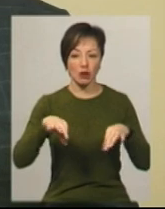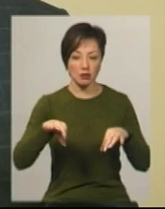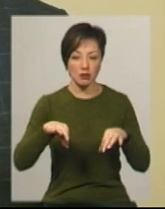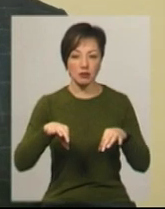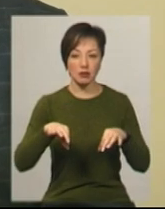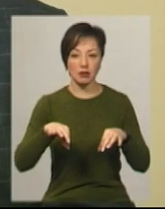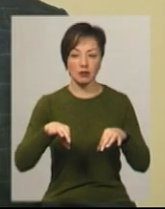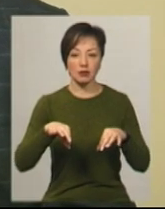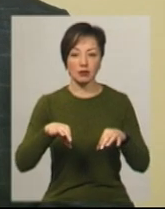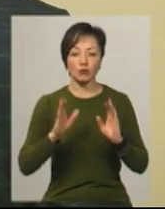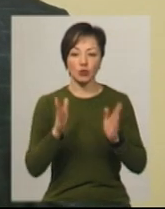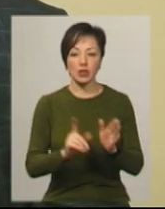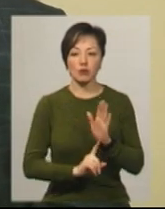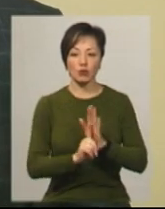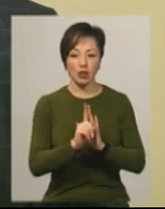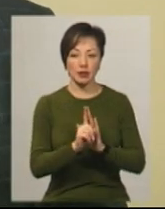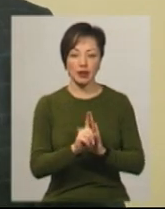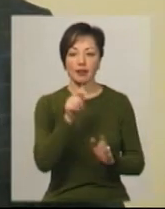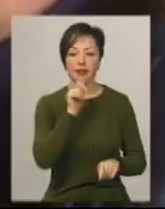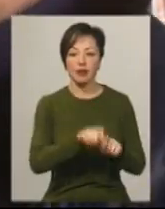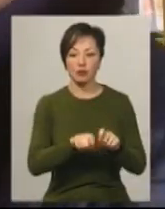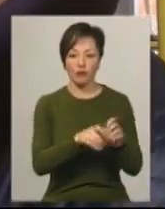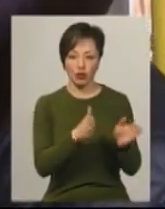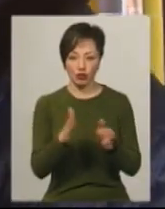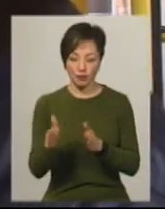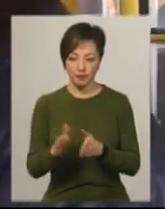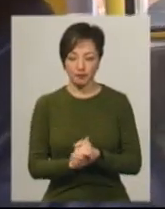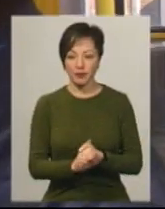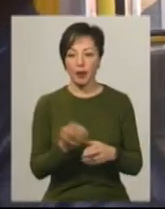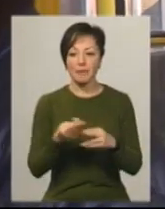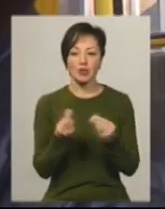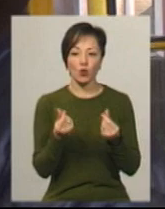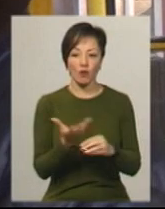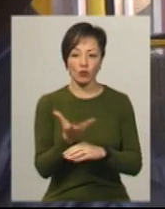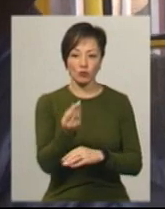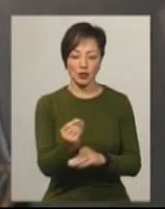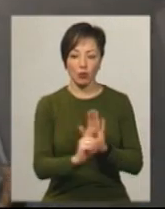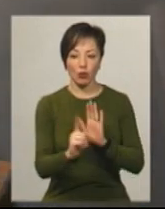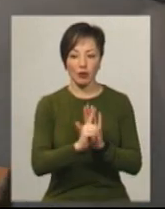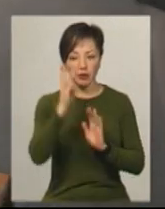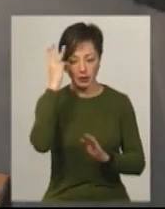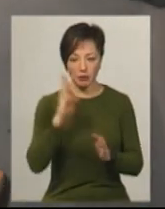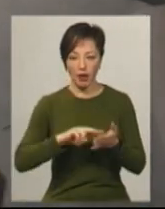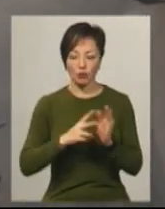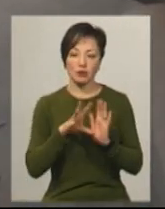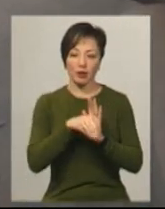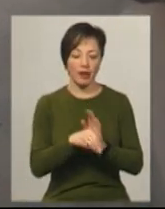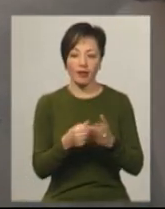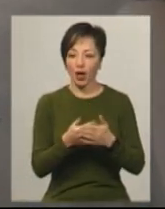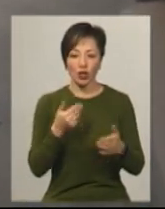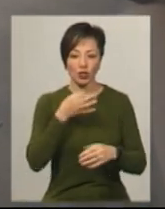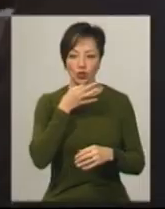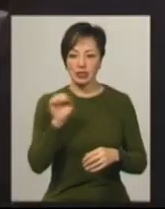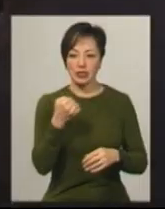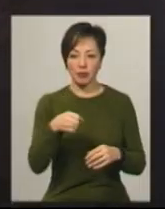буде запускатися тестовий режим. Безготівковий розрахунок за проїзд у Хмельницькому планують запровадити не раніше серпня